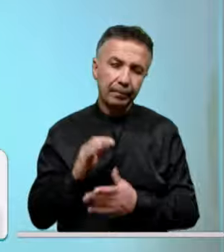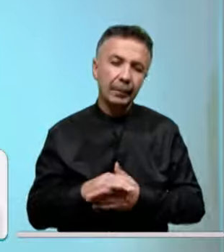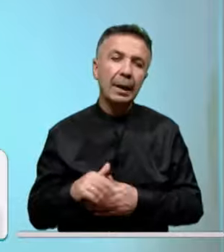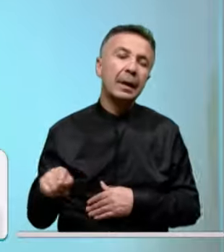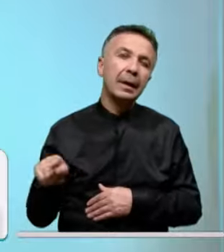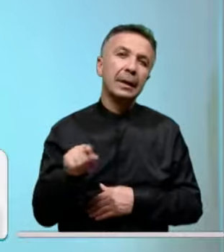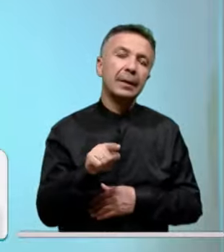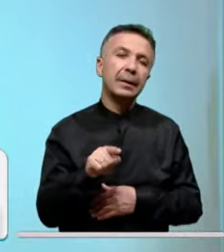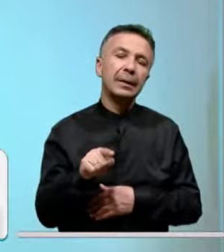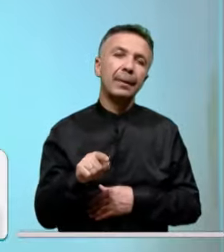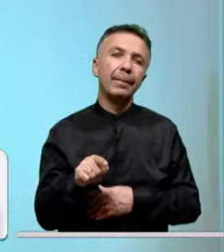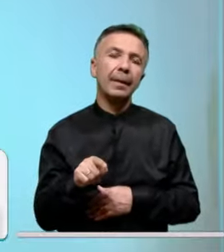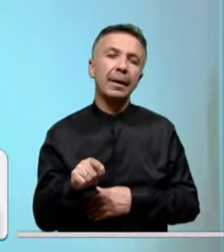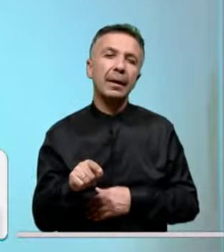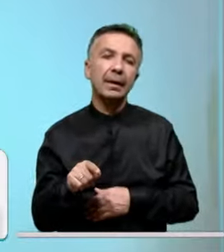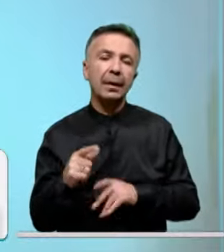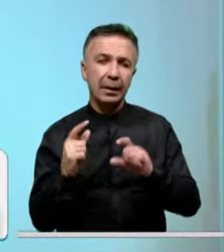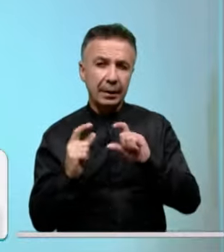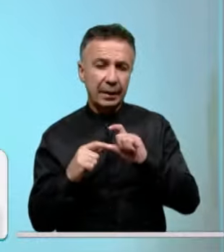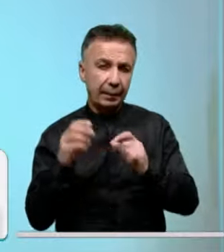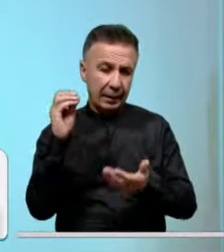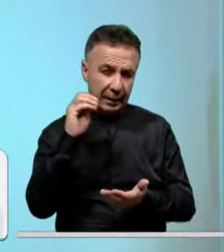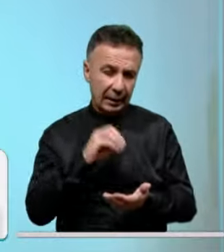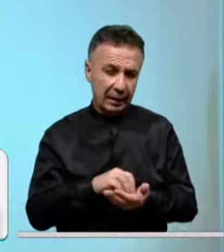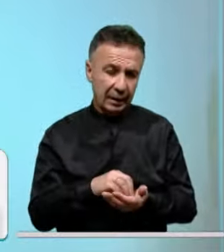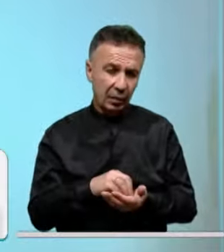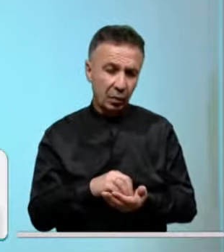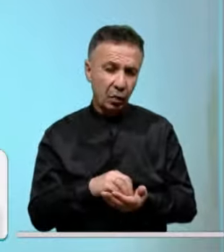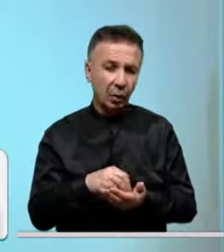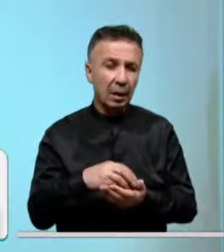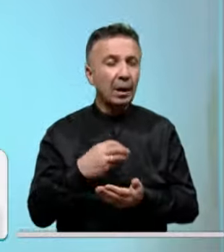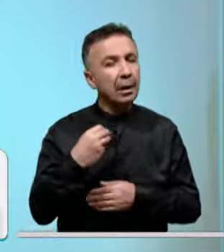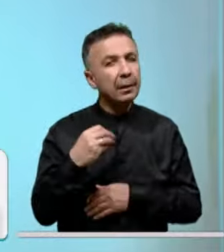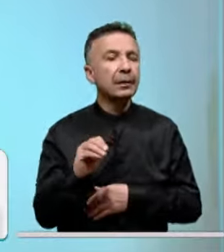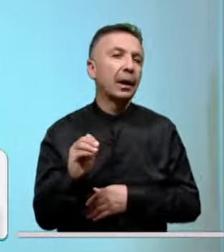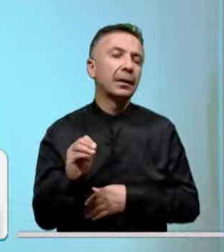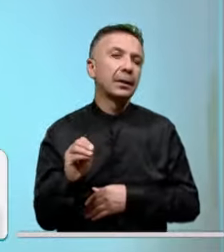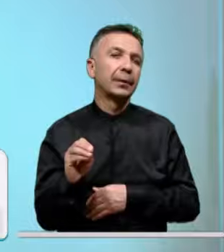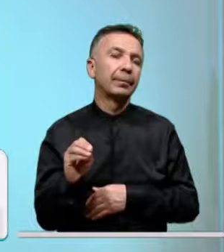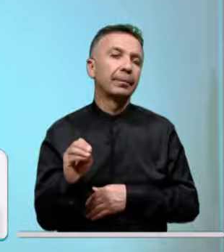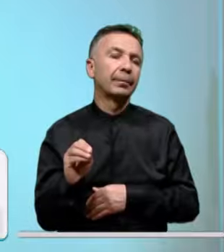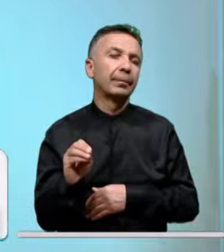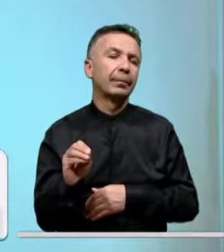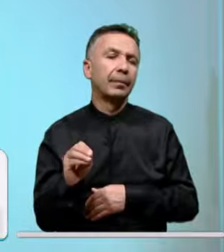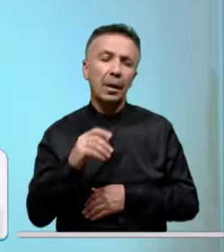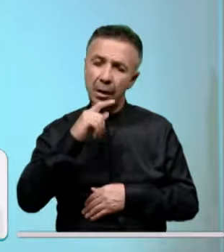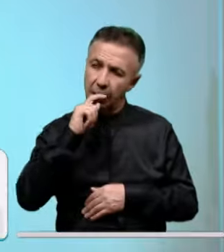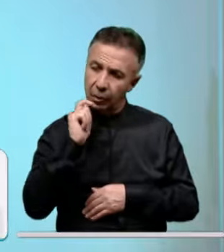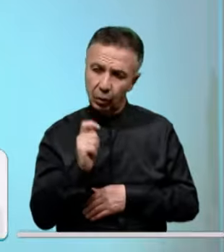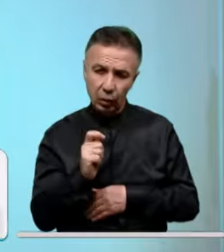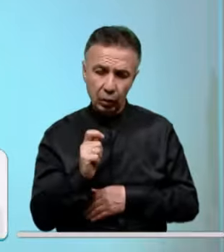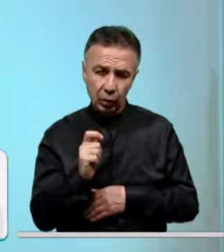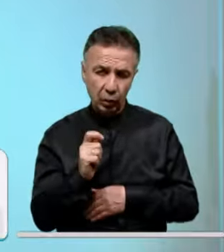size sepete eklediğiniz ve ödemesini tamamladığınız ürünü sattığını, sözlü olarak burada bir şey var